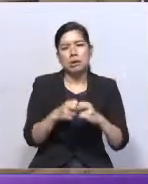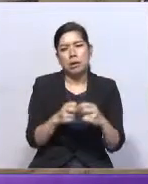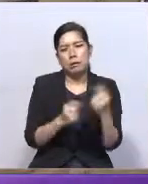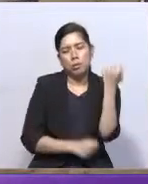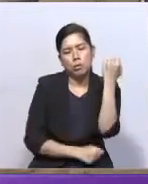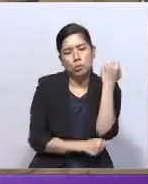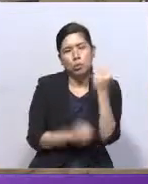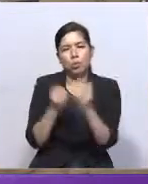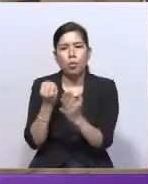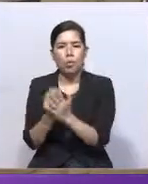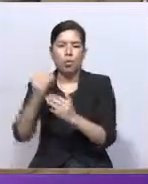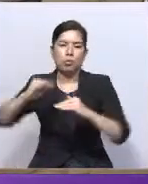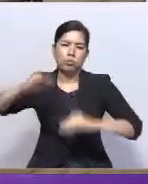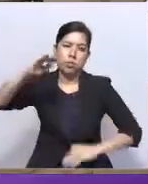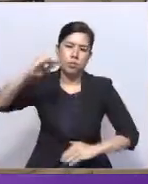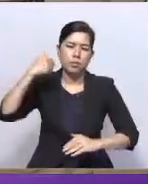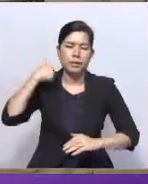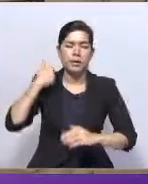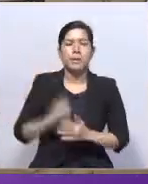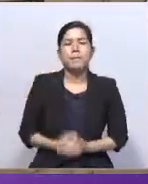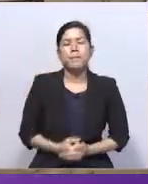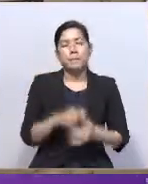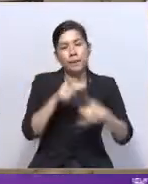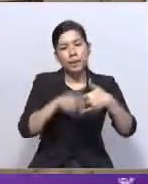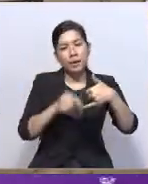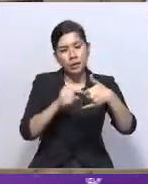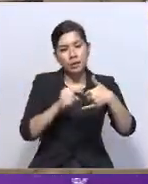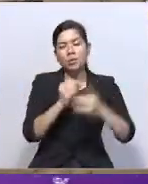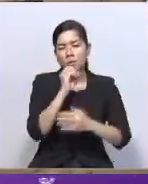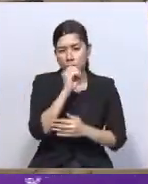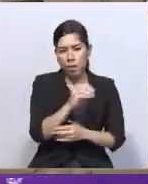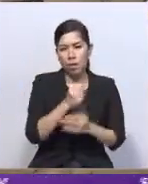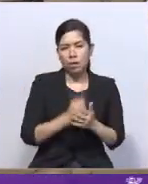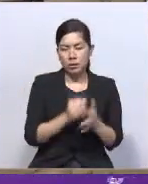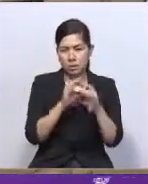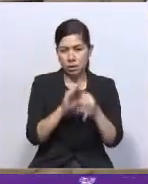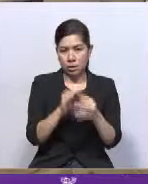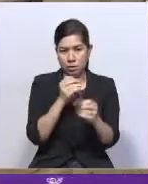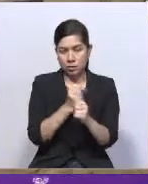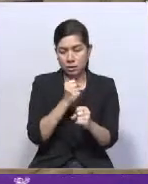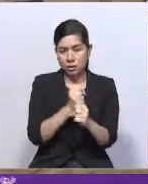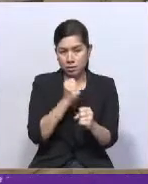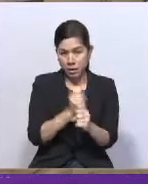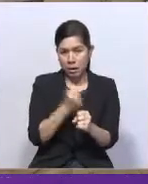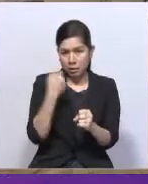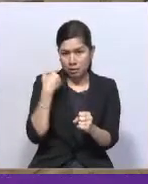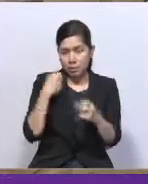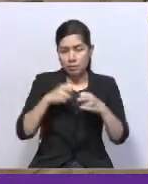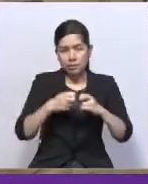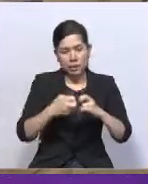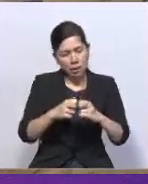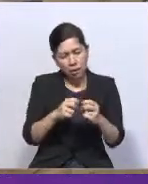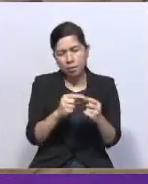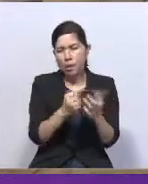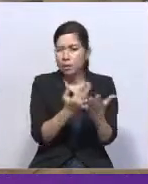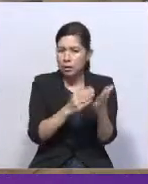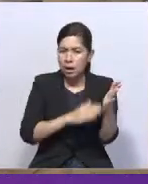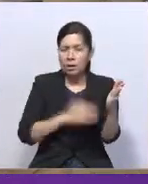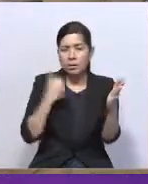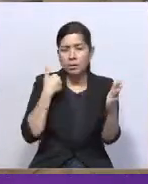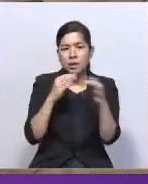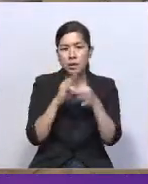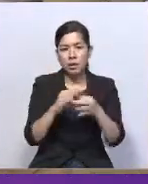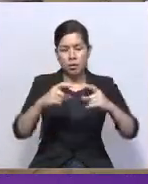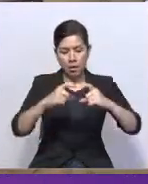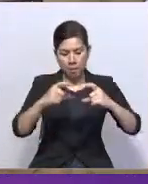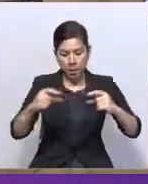านผู้ว่าทั้ง4ท่านเนี่ยให้ความสำคัญซึ่งท่านก็ได้รายงานในการทำงานความคืบหน้าเรื่องของความเหลื่อมล้ำมาไม่ว่าจะเป็นเรื่องบัตรสวัสดิ